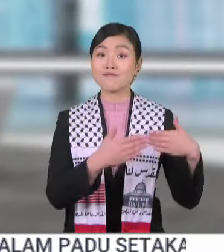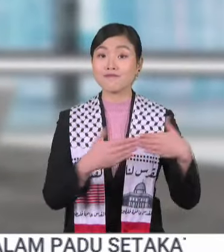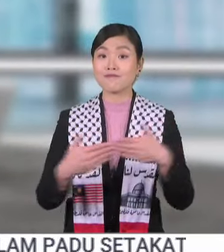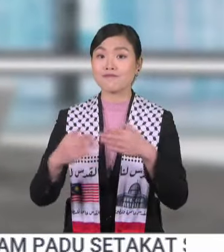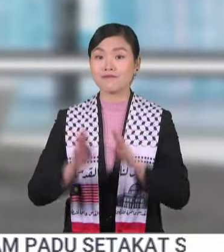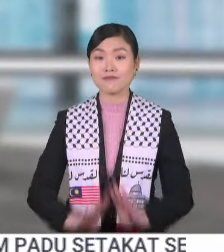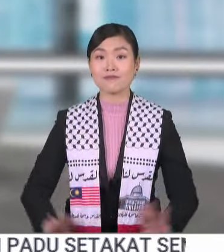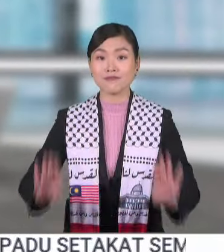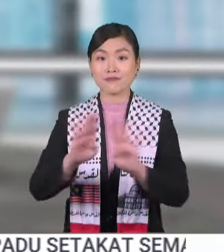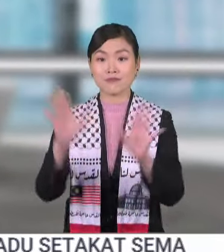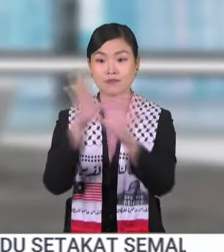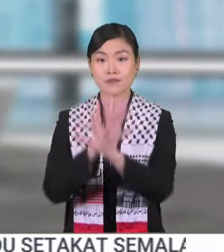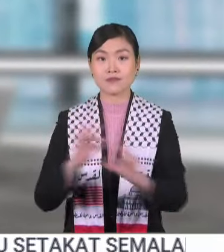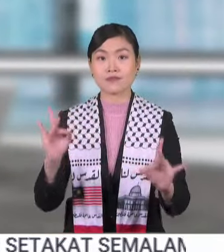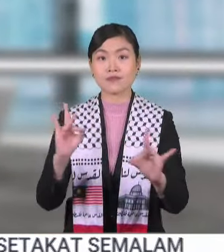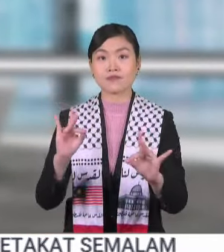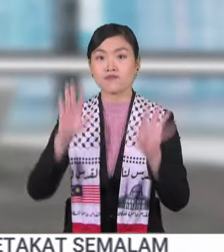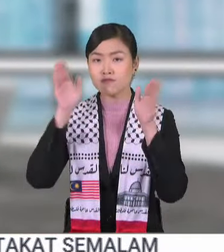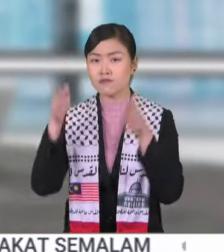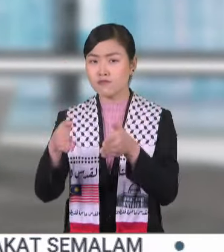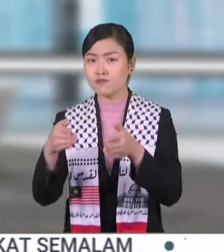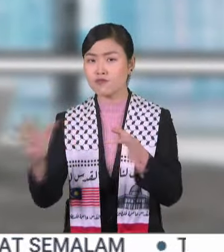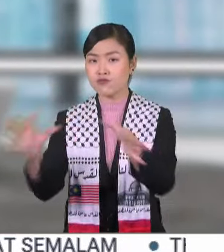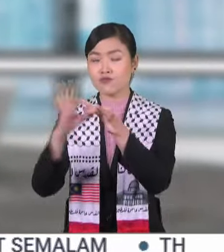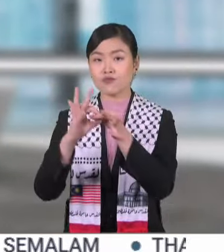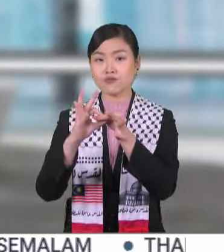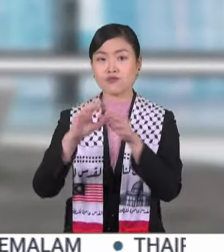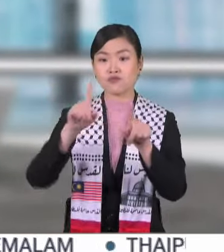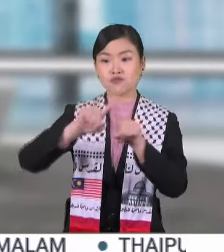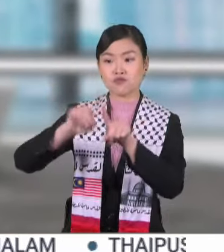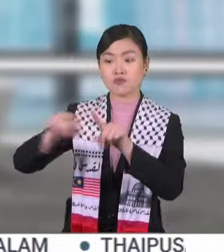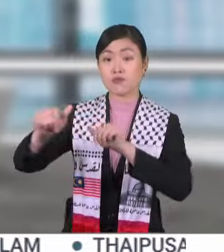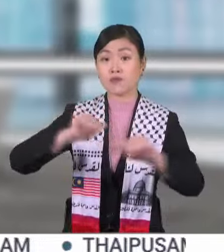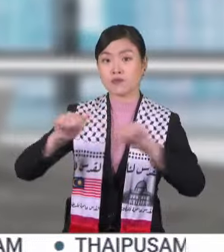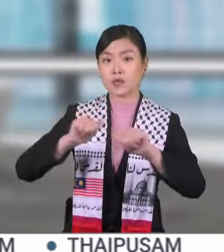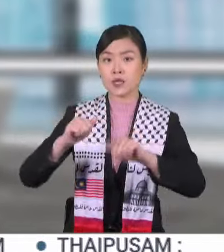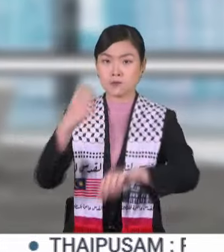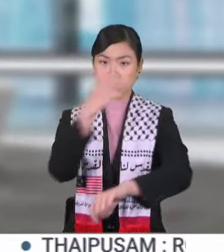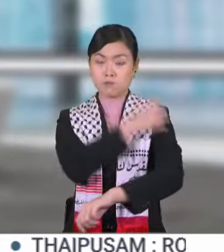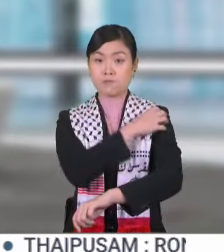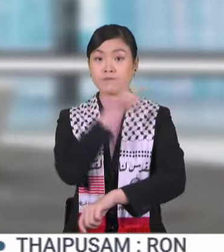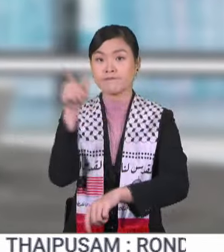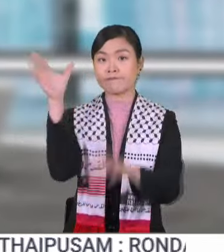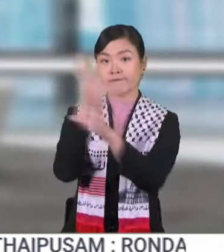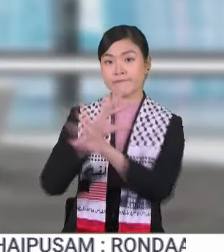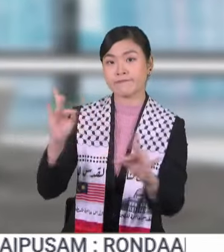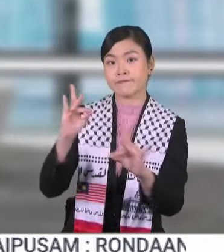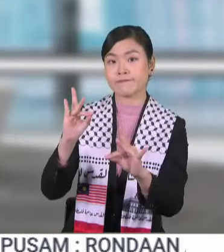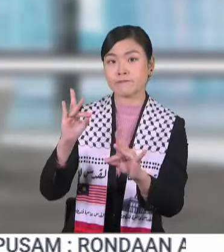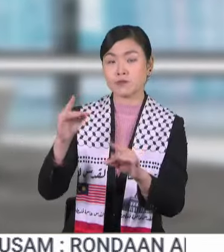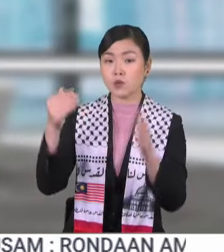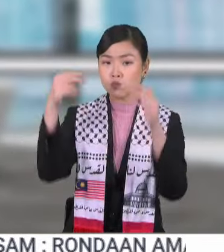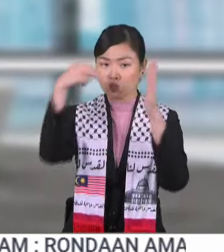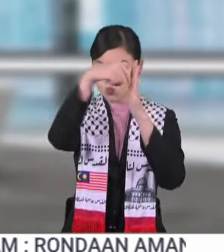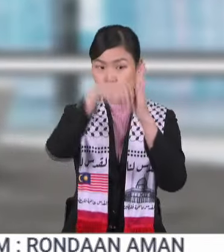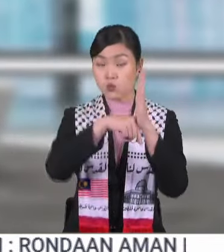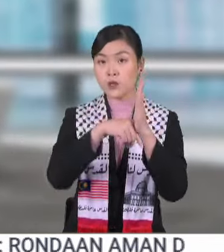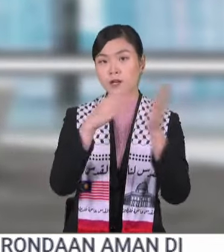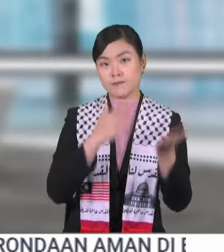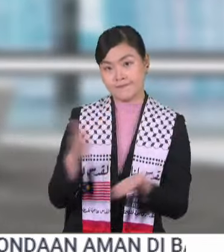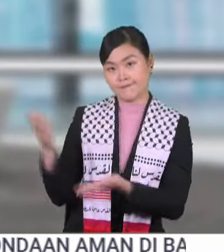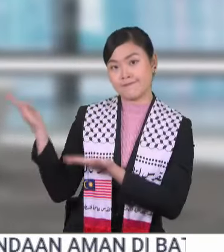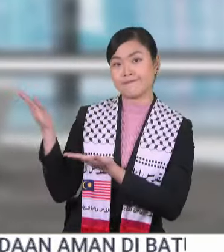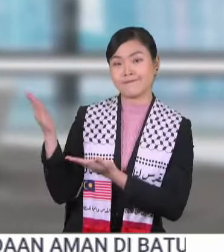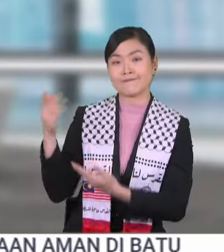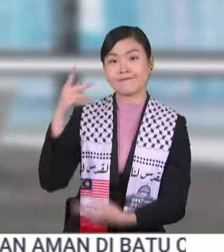seterusnya kita ke bumi kenyalang fokus hari ini berkaitan beberapa aktiviti penguatkuasaan di Sarawak perinciannya kita langsung saja bersama